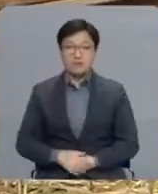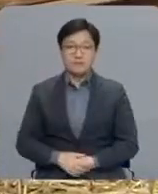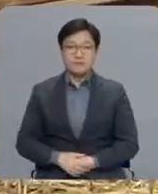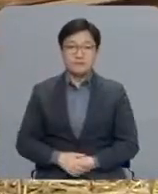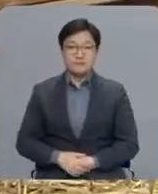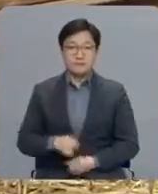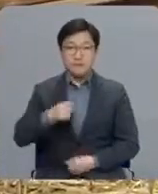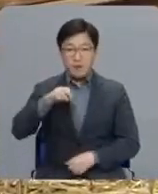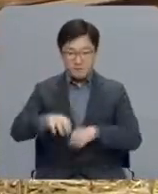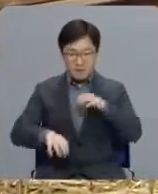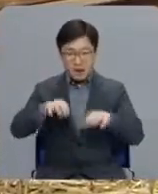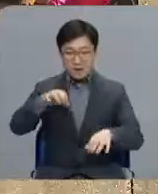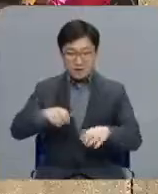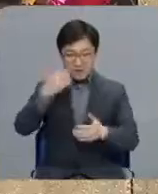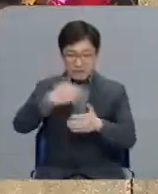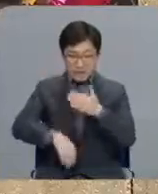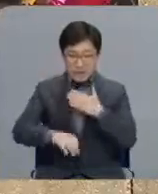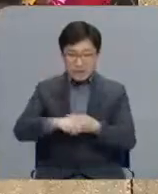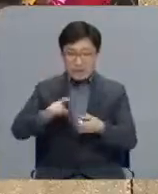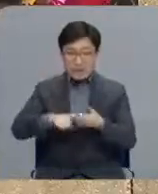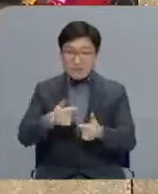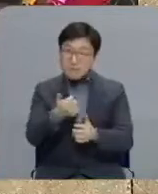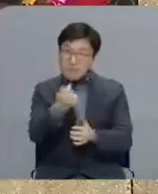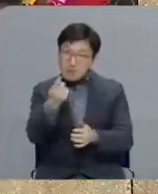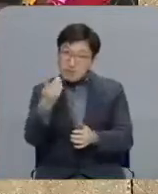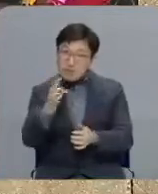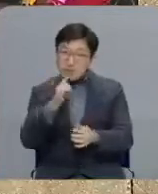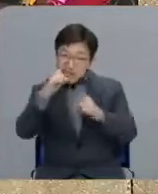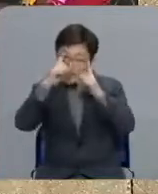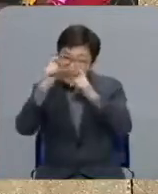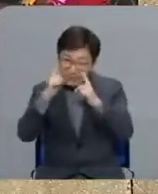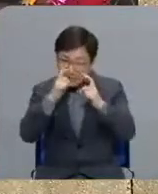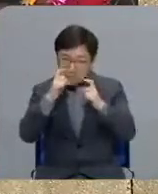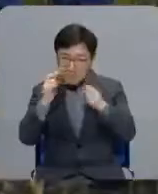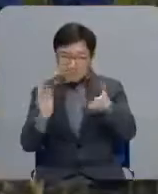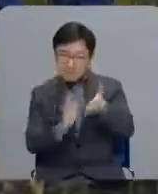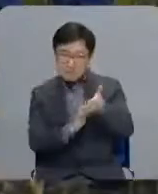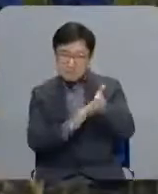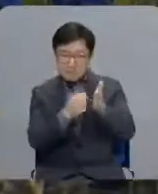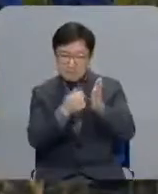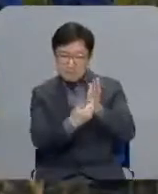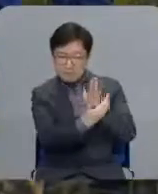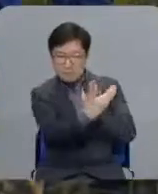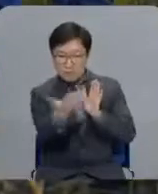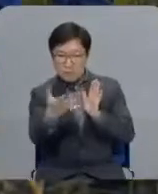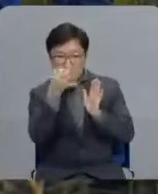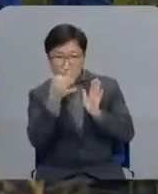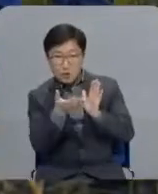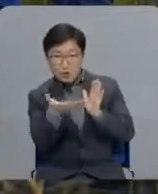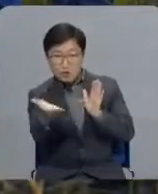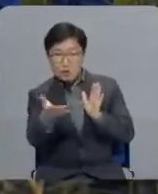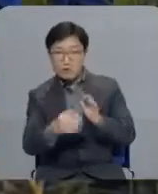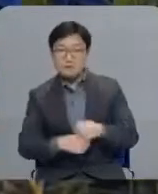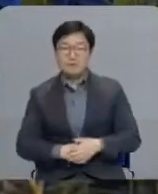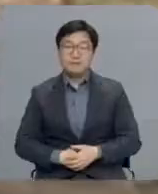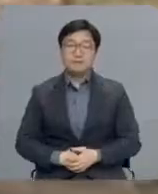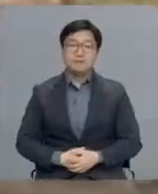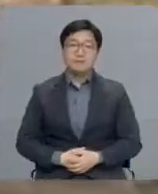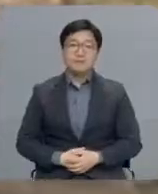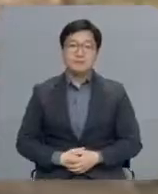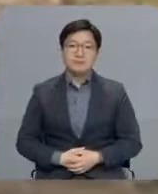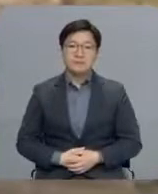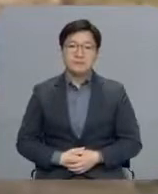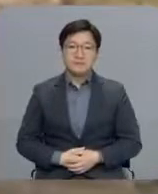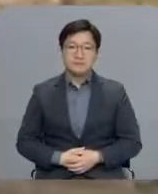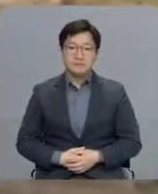마을 주민들이 남기고 간 잡동사니와 몇 장 남지 않은 사진들은 숨결이 사라진 공간을 말없이 알리고 있습니다.